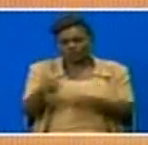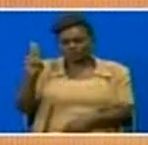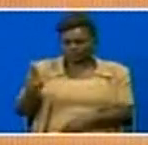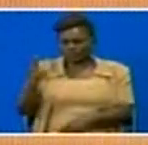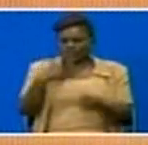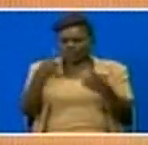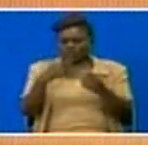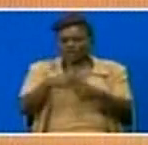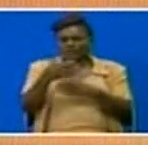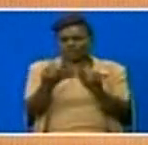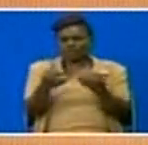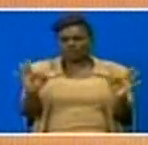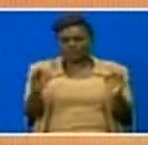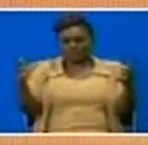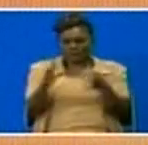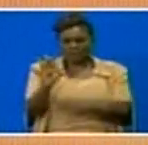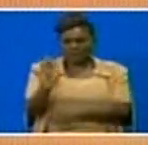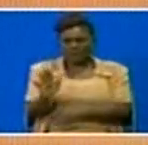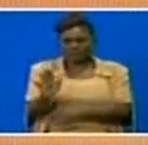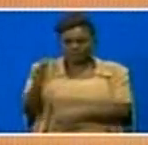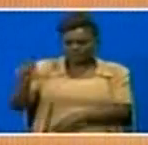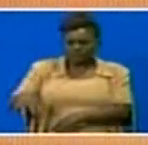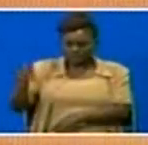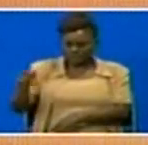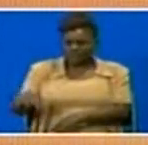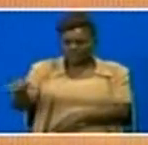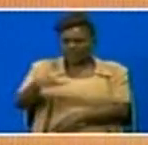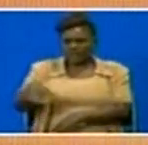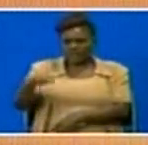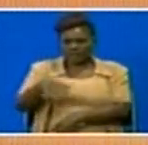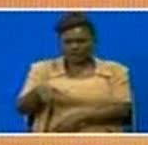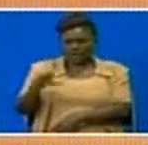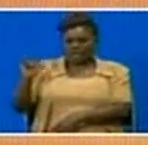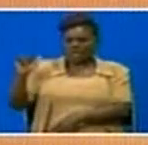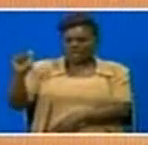baada ya kufungua afisi ya chama hicho katika soko la Makutano katika eneo bunge la Yata.